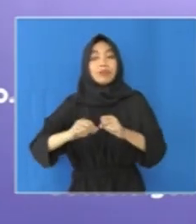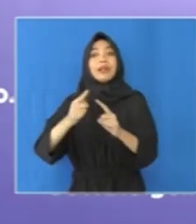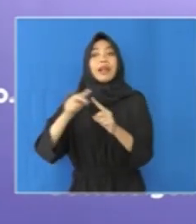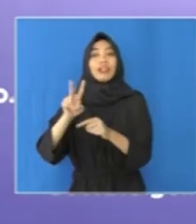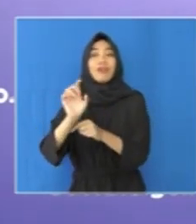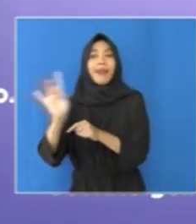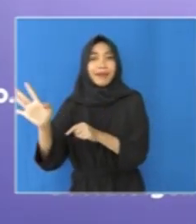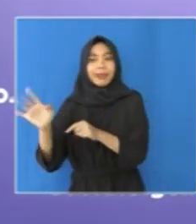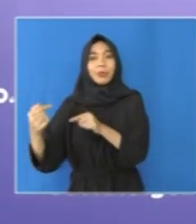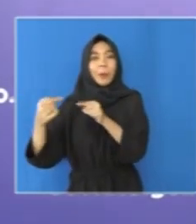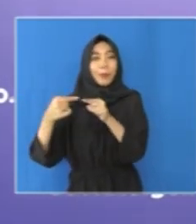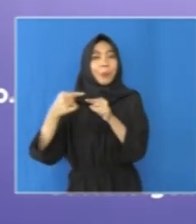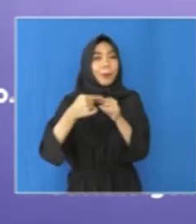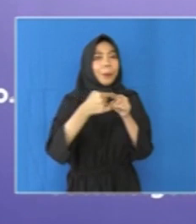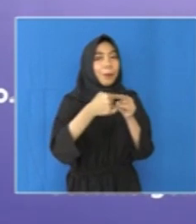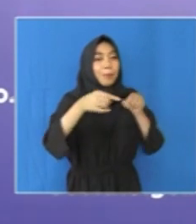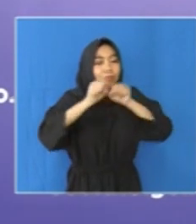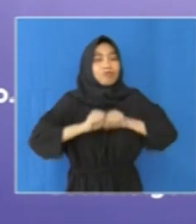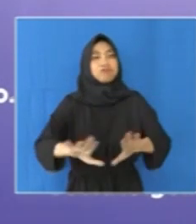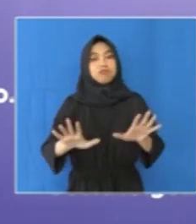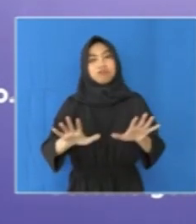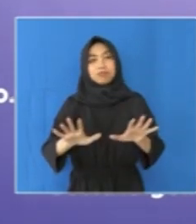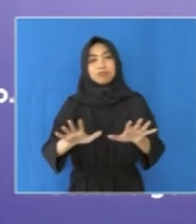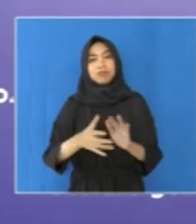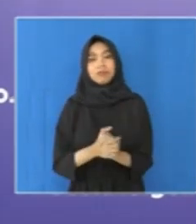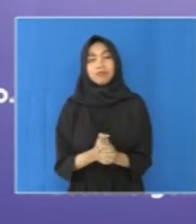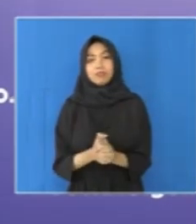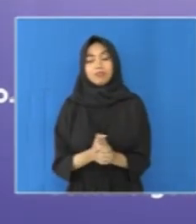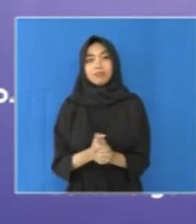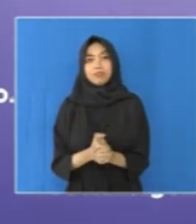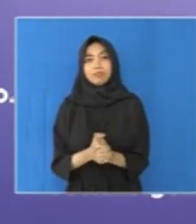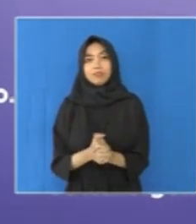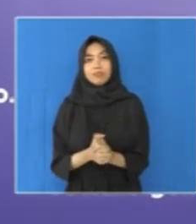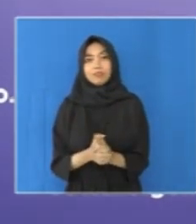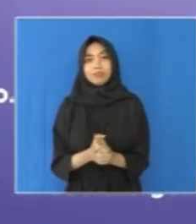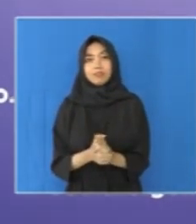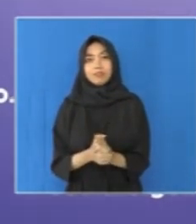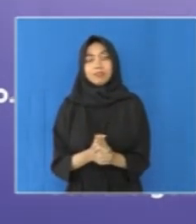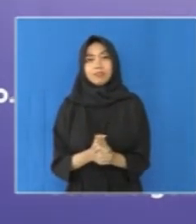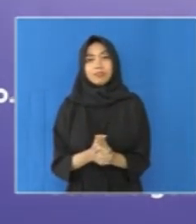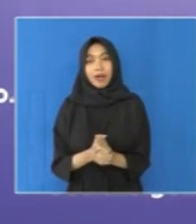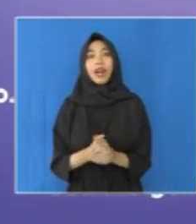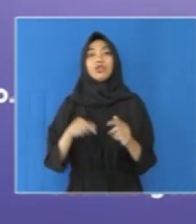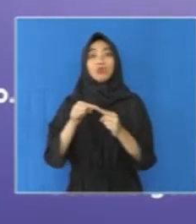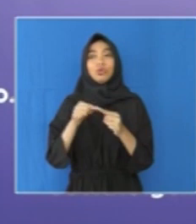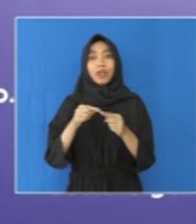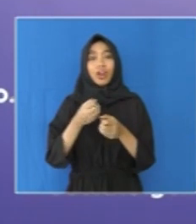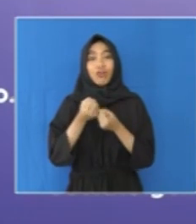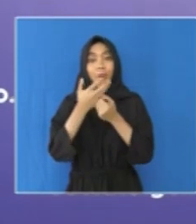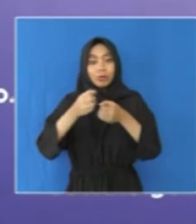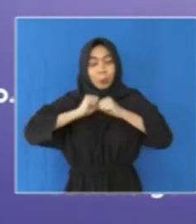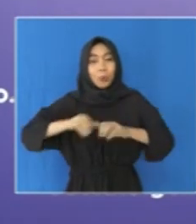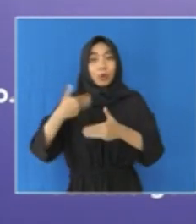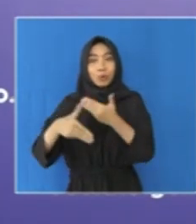dan radio swasta lainnya inilah yang menjadi acuan kita agar bisa tetap mendapatkan informasi yang benar